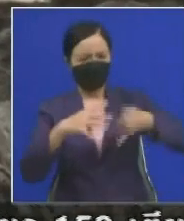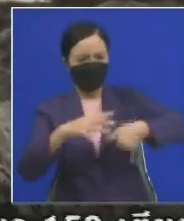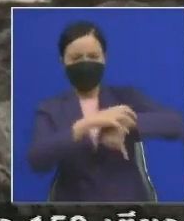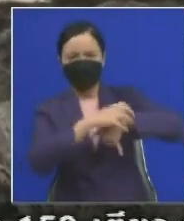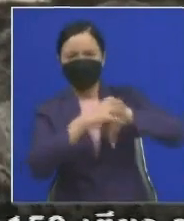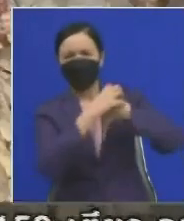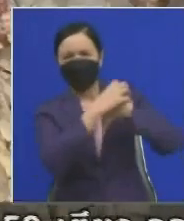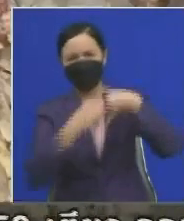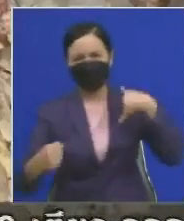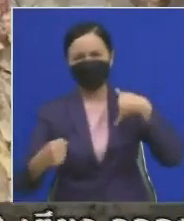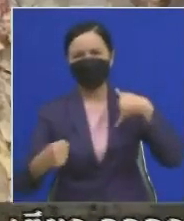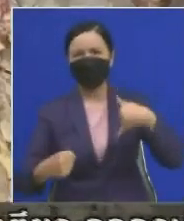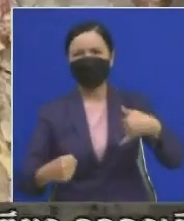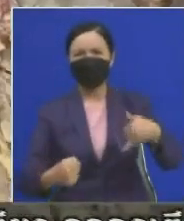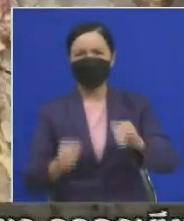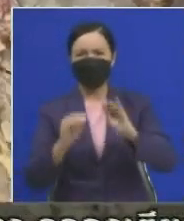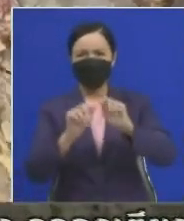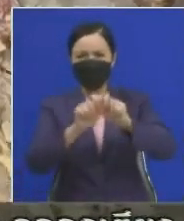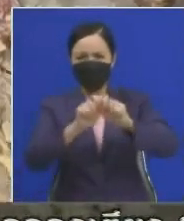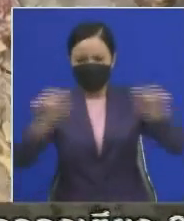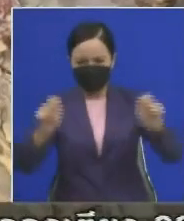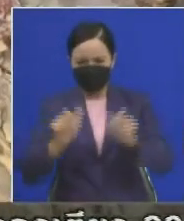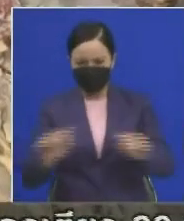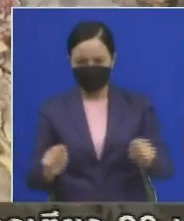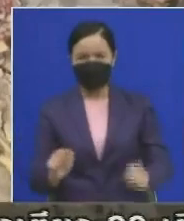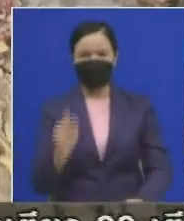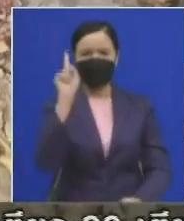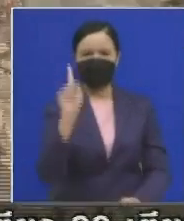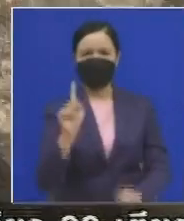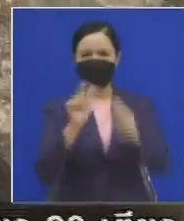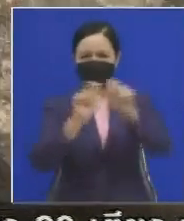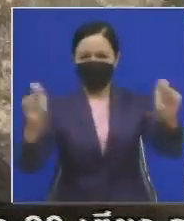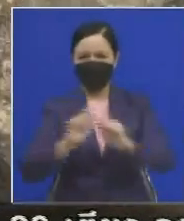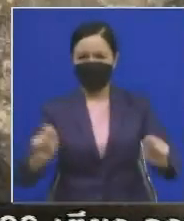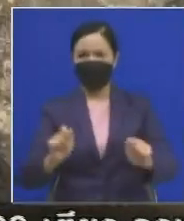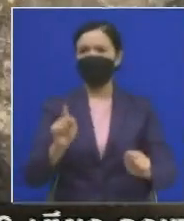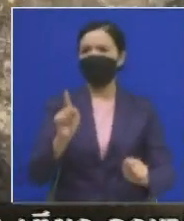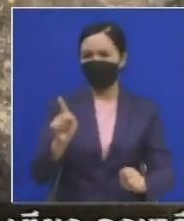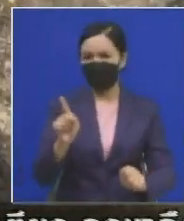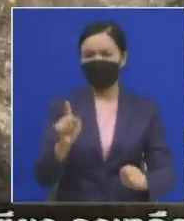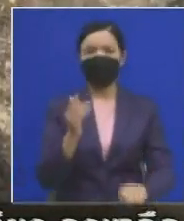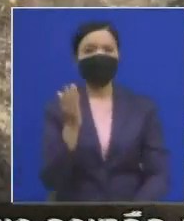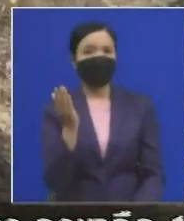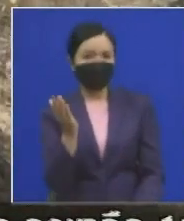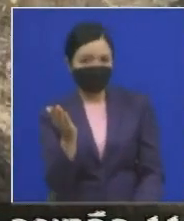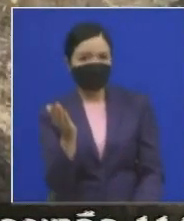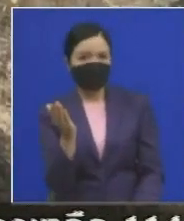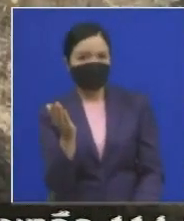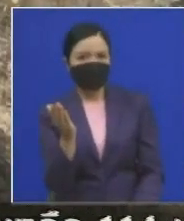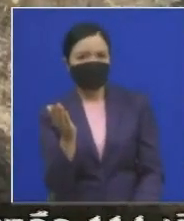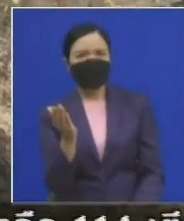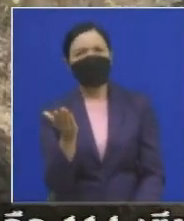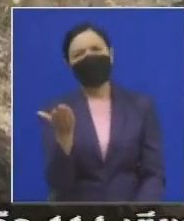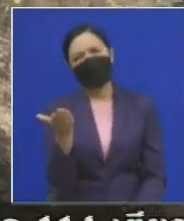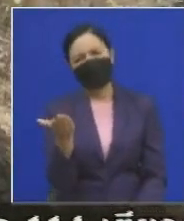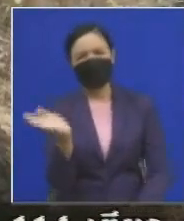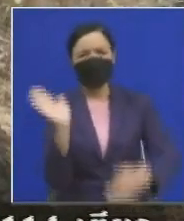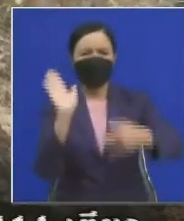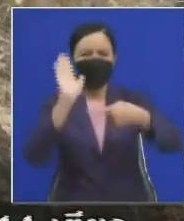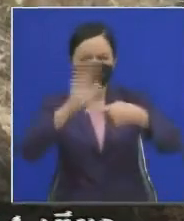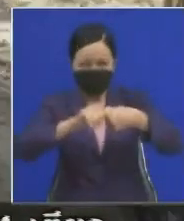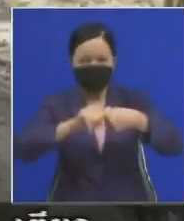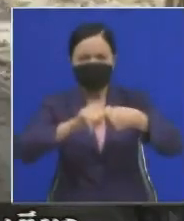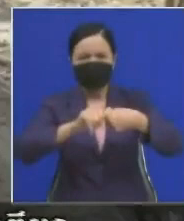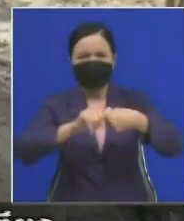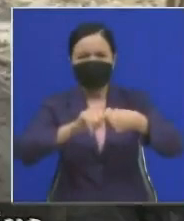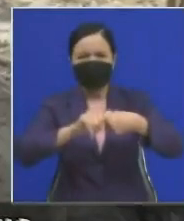งเนี่ย เอาไปขึ้งวาอยนี้รงเอาไปขงเอไว้แบบนี้ อัี้คือหนังมไงนาเอาไปตากเอไ้แบบนี้นะคะม